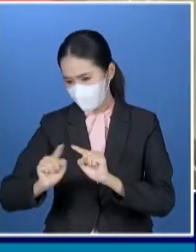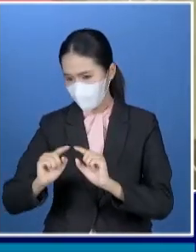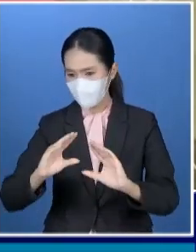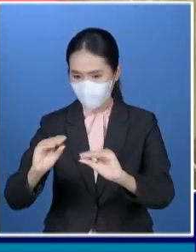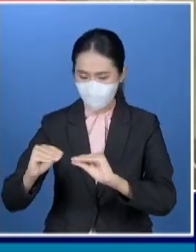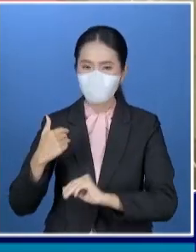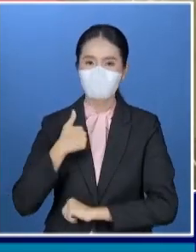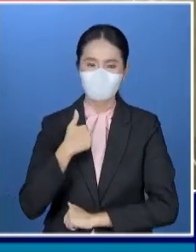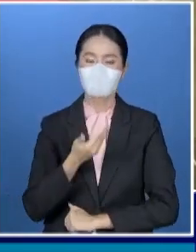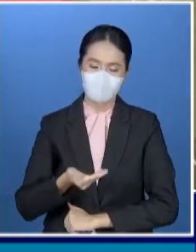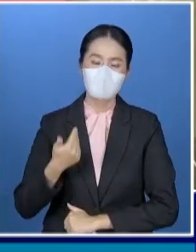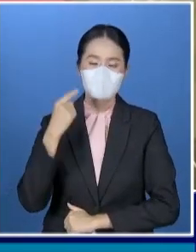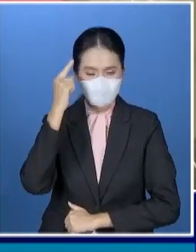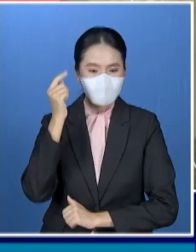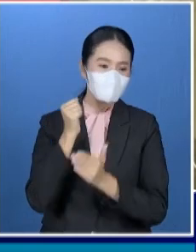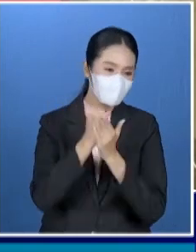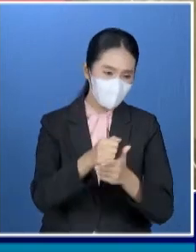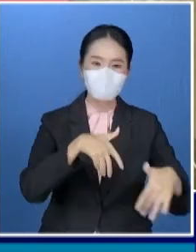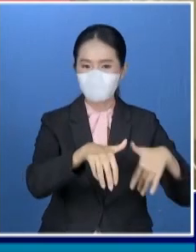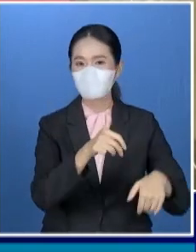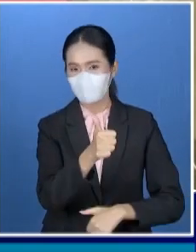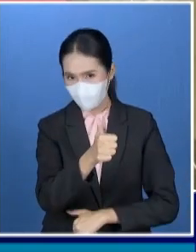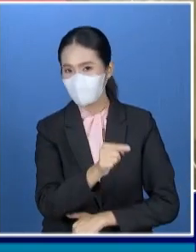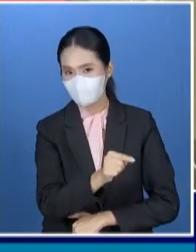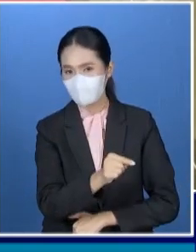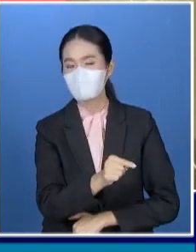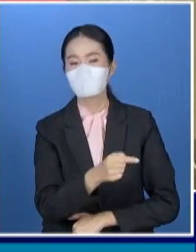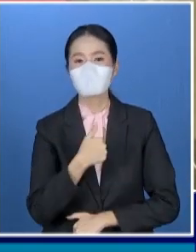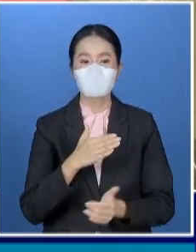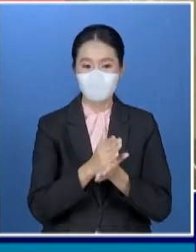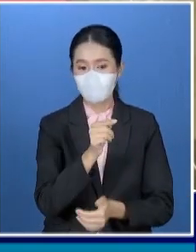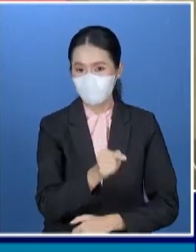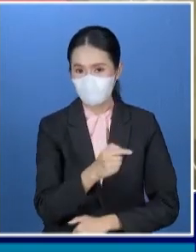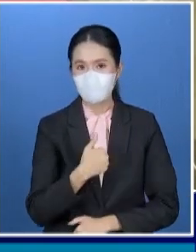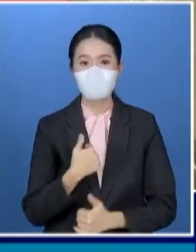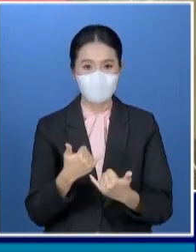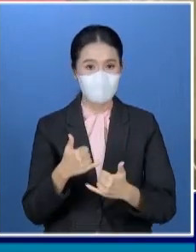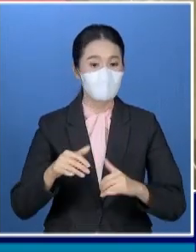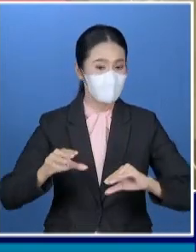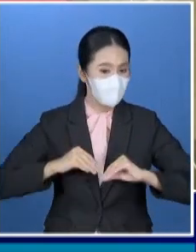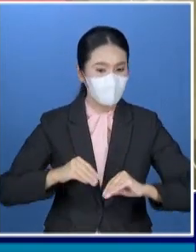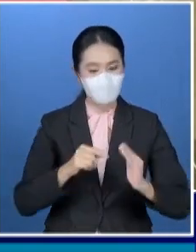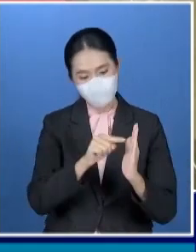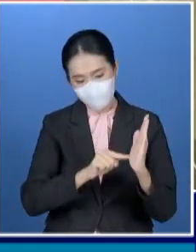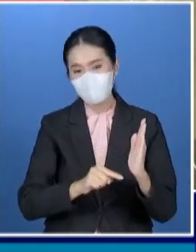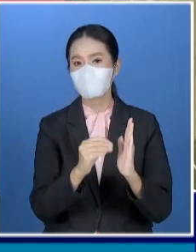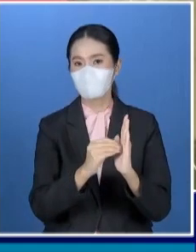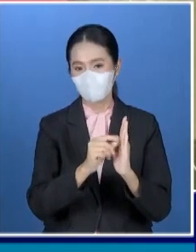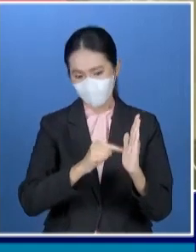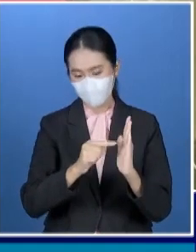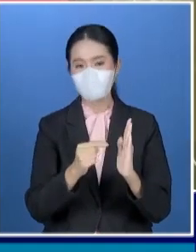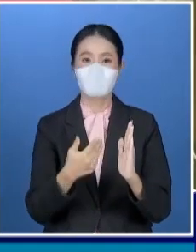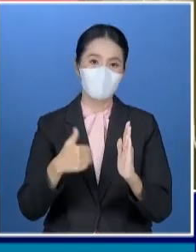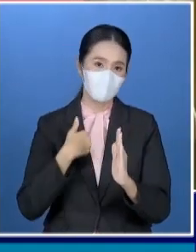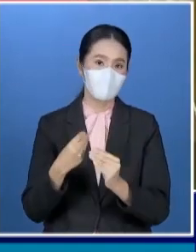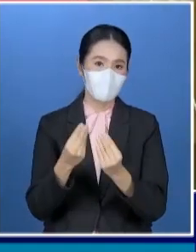ะคะแล้วก็ทุกคนเนี่ยสมัครใจที่จะช่วยเหลือพี่น้องประชาชนในพื้นที่คลองเตยและตอนนี้รับทุกพื้นที่เบื้องต้นนำองค์ความ